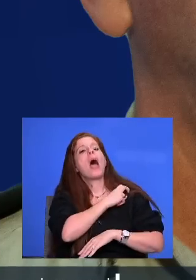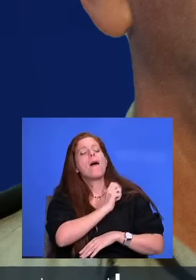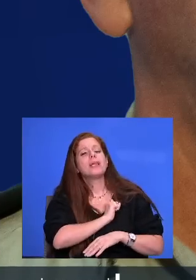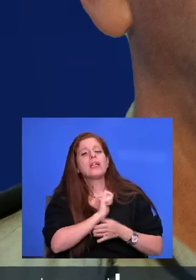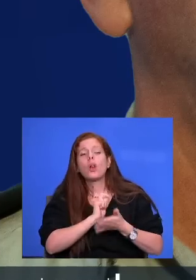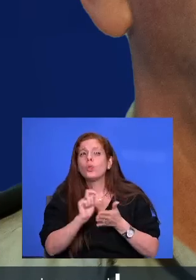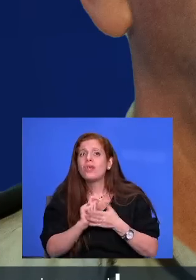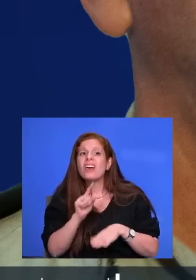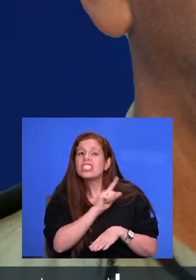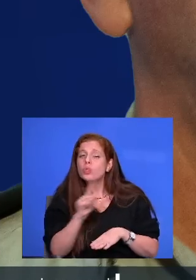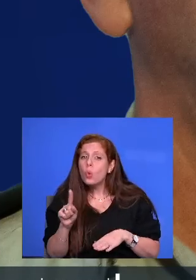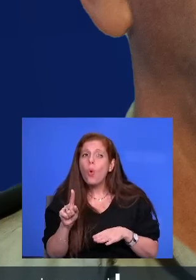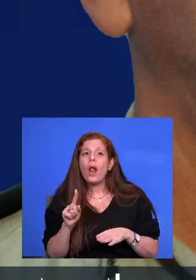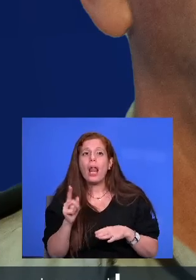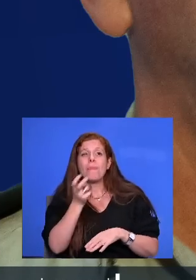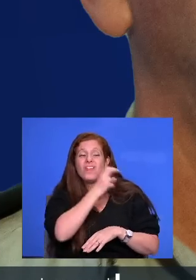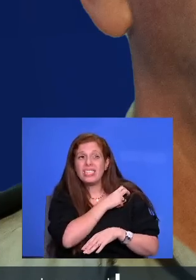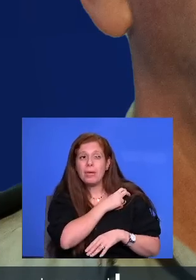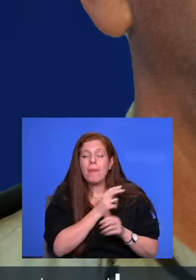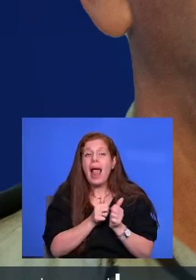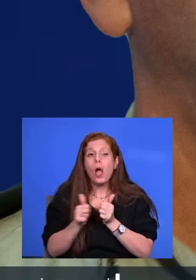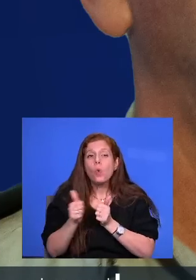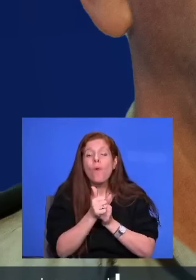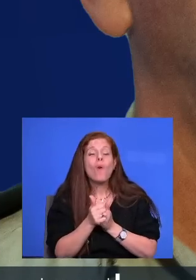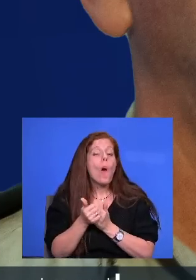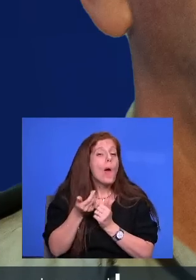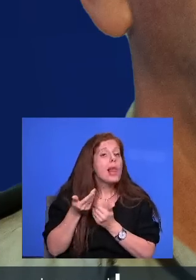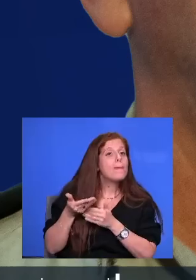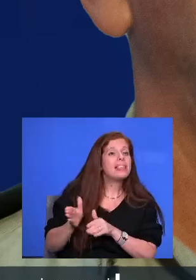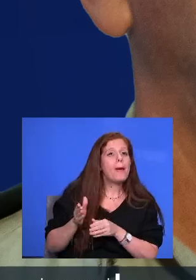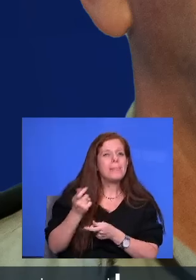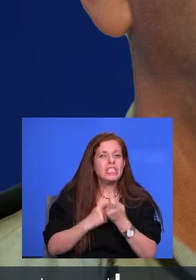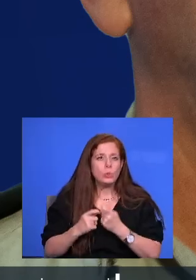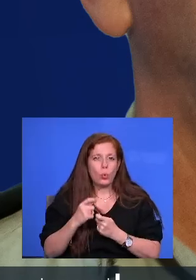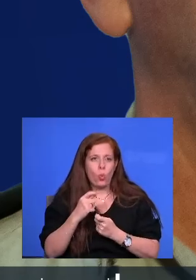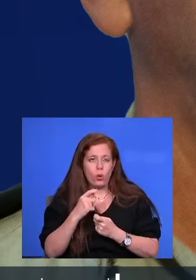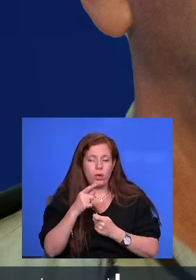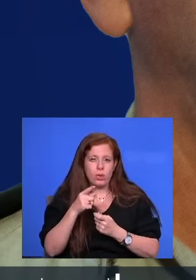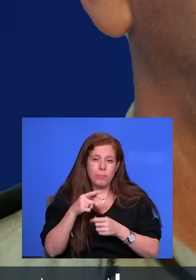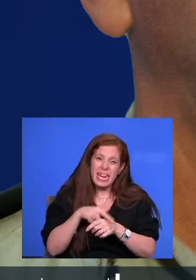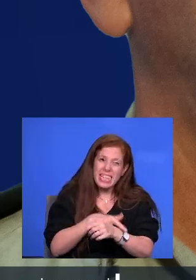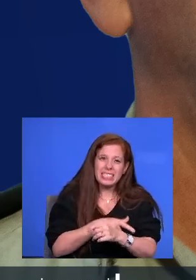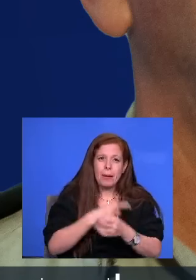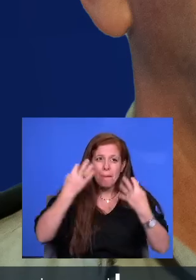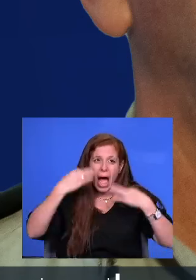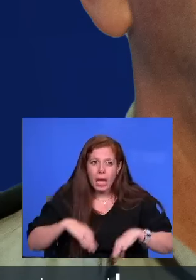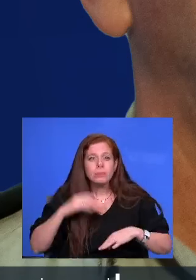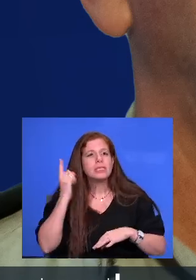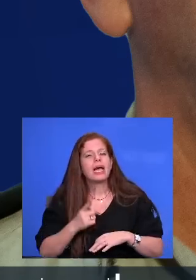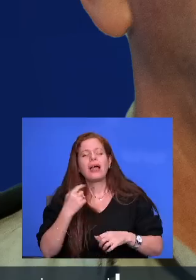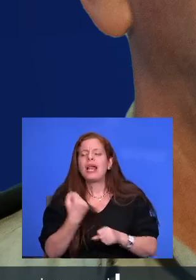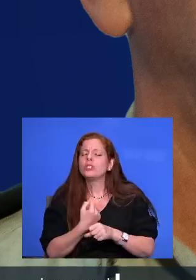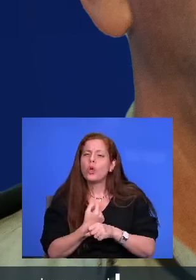אסור למפקדים לעקוף או להימנע מעיסוק בערכים, חובה על כל המפקדים לעסוק בכל סוגיה מקצועית ערכית